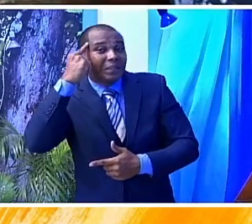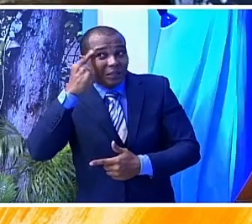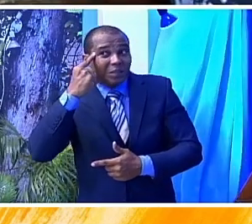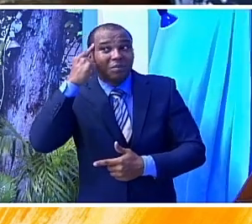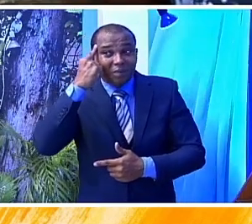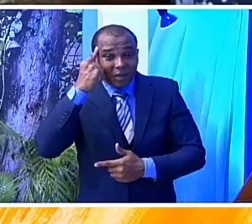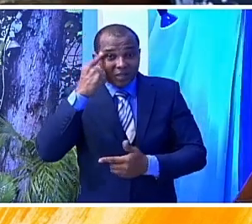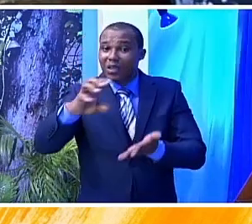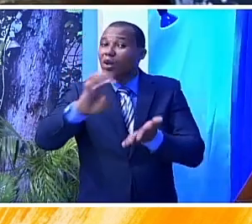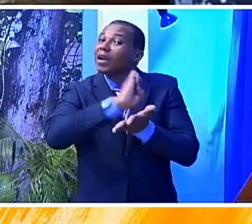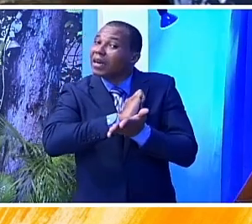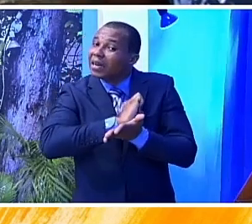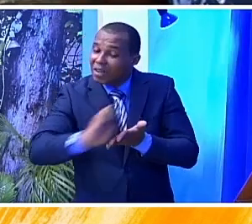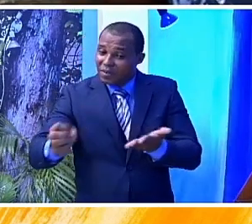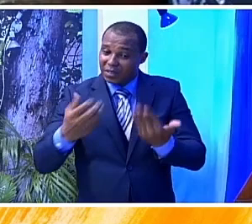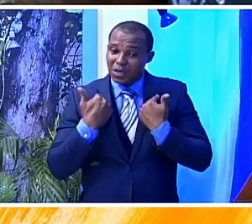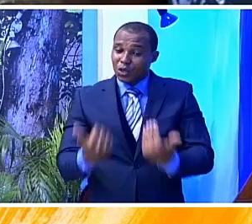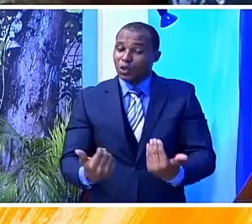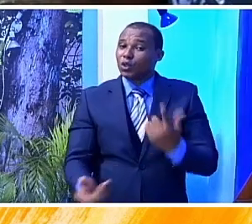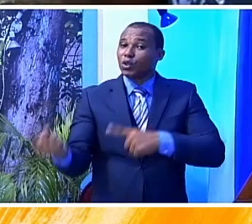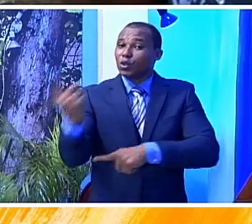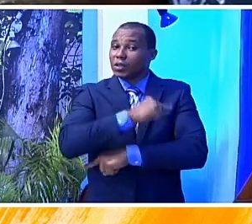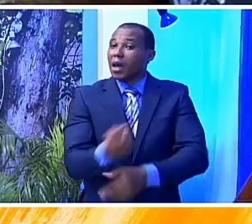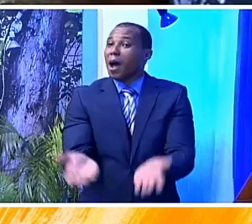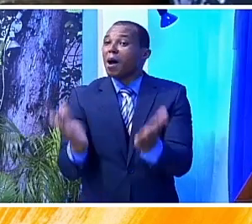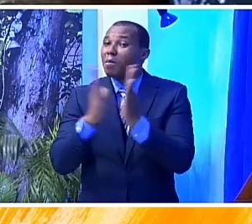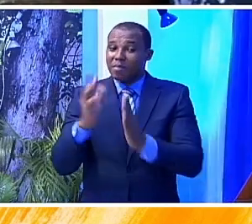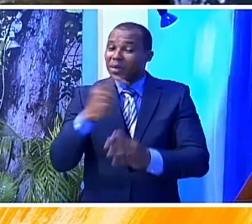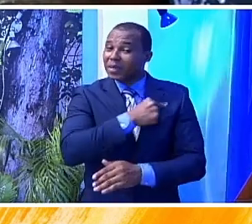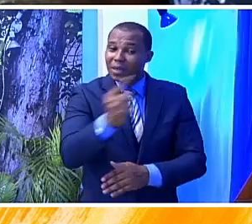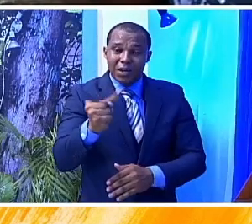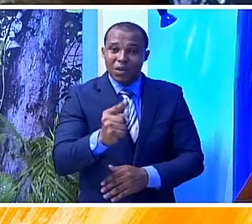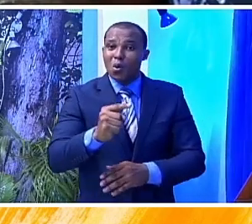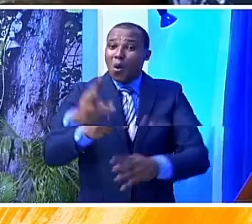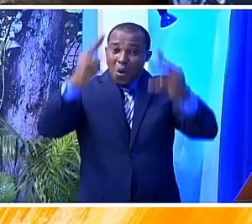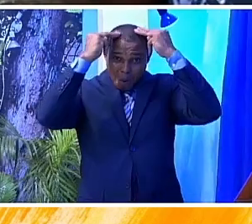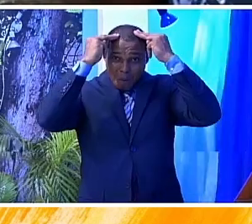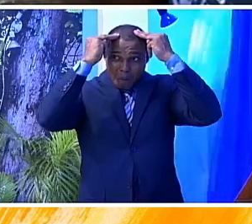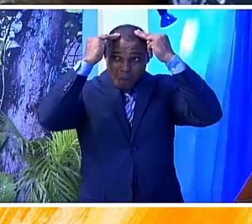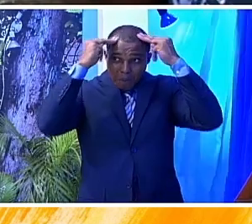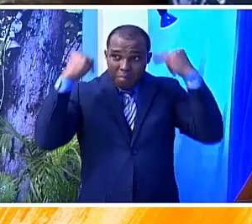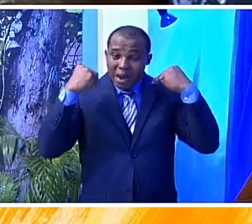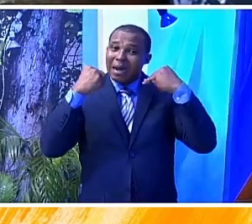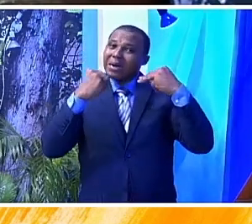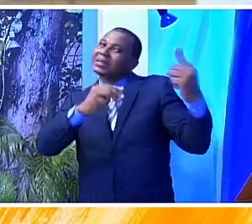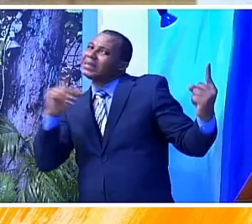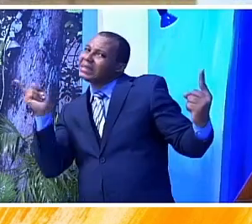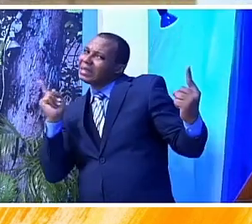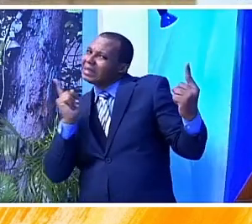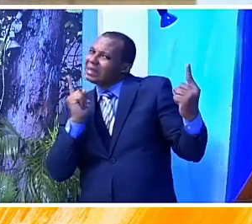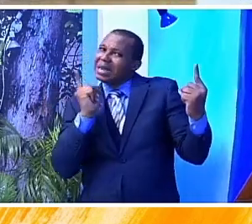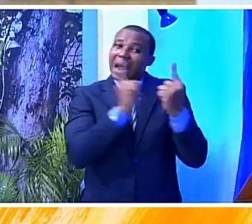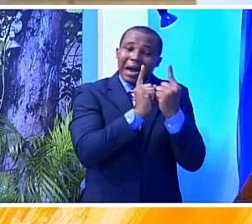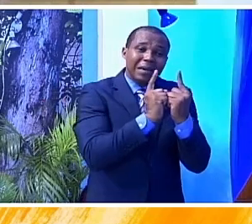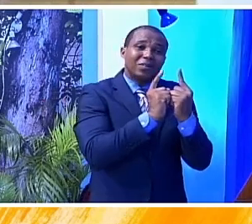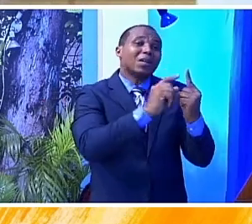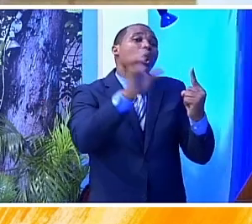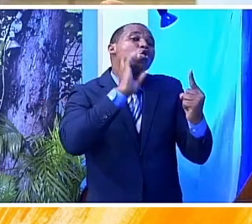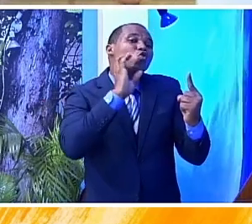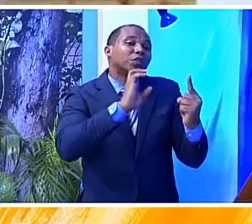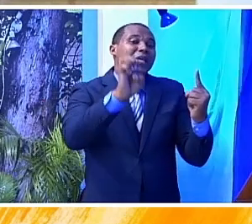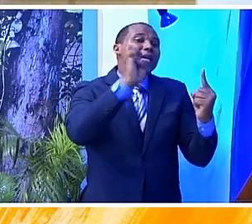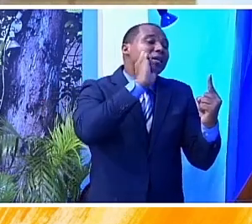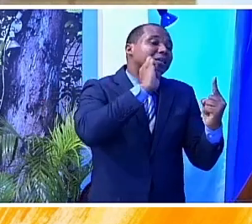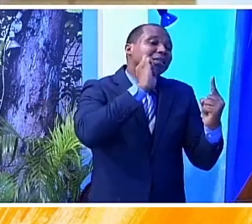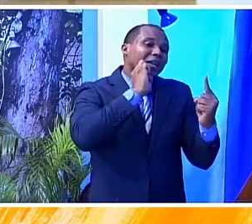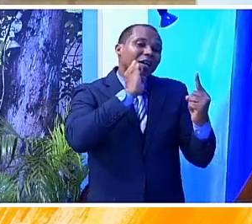que l'évangile jodi a mandé nous tout parce que yo dit nous que Marie a porté cousine ni Élisabeth et bien là